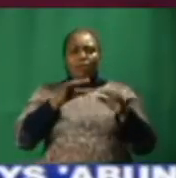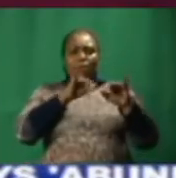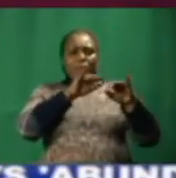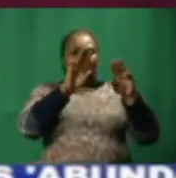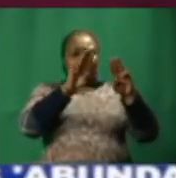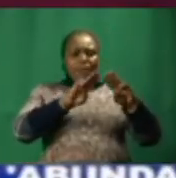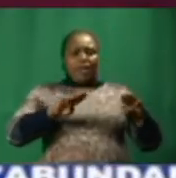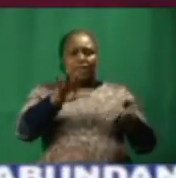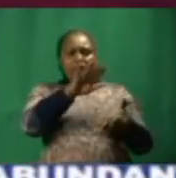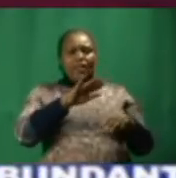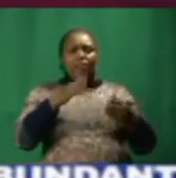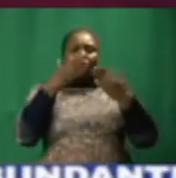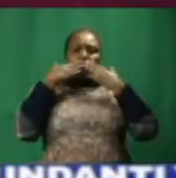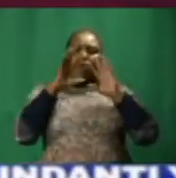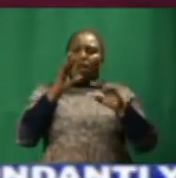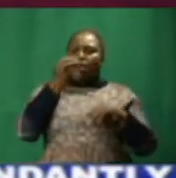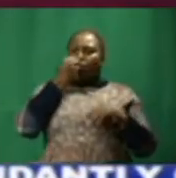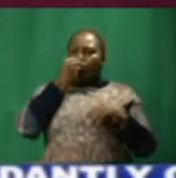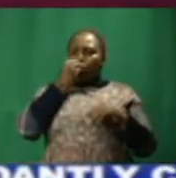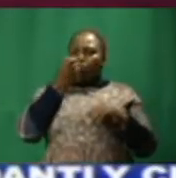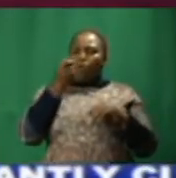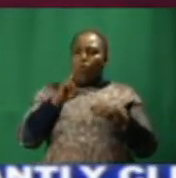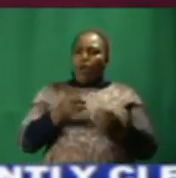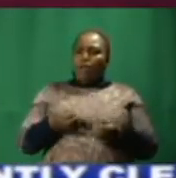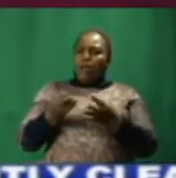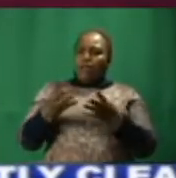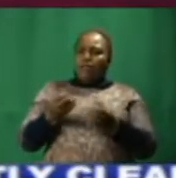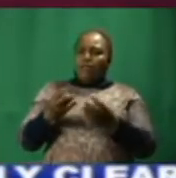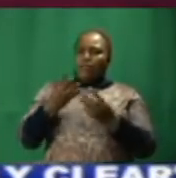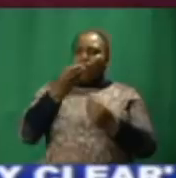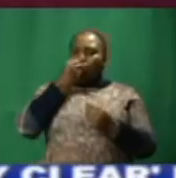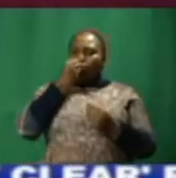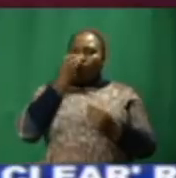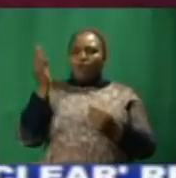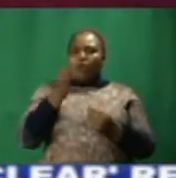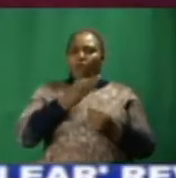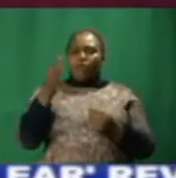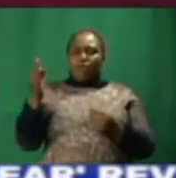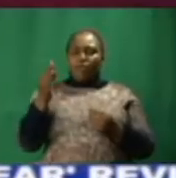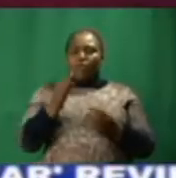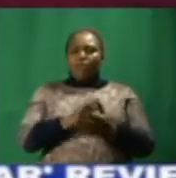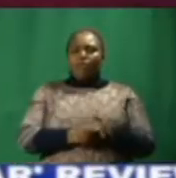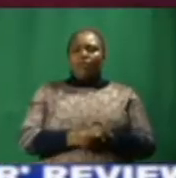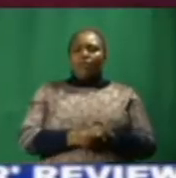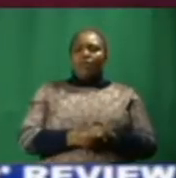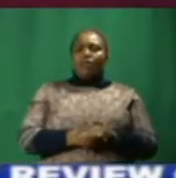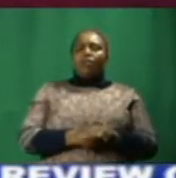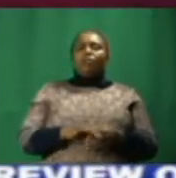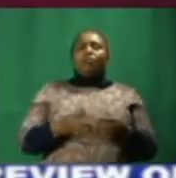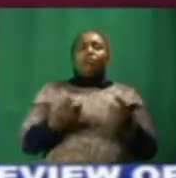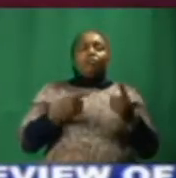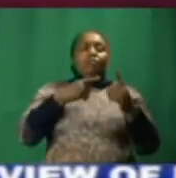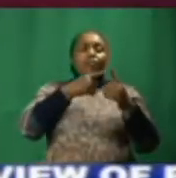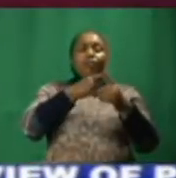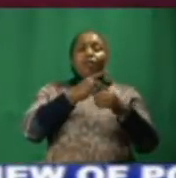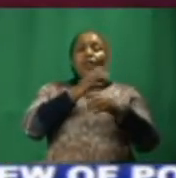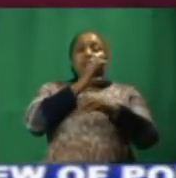nalabo labemukalisa kudla noma ke labamukelisa kudla labachamuka enhlangano elibandleni lemakatolika